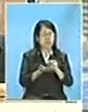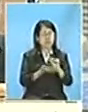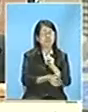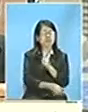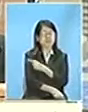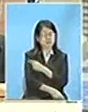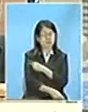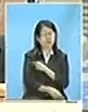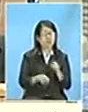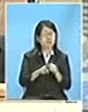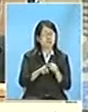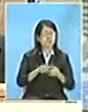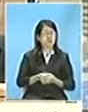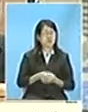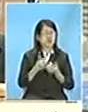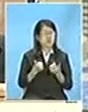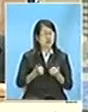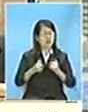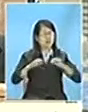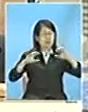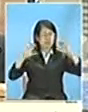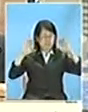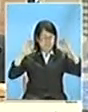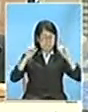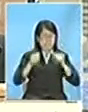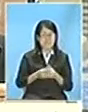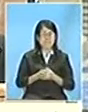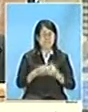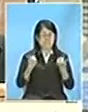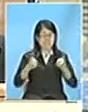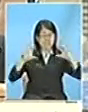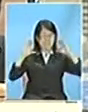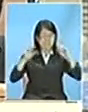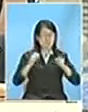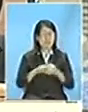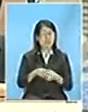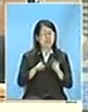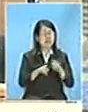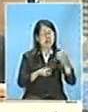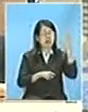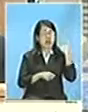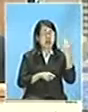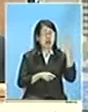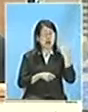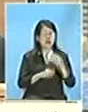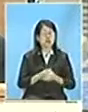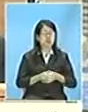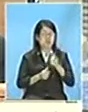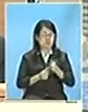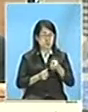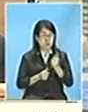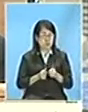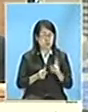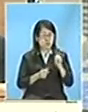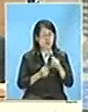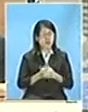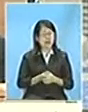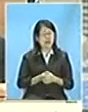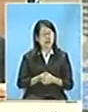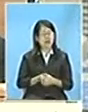วันนี้เนี่ยนะครับรัฐบาลนี้ได้ทิ้งหลักการเดิมก็คือว่านะเอาสถาบันการศึกษานะ